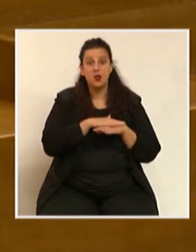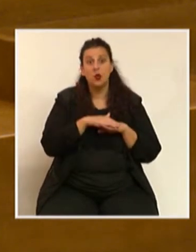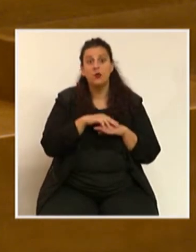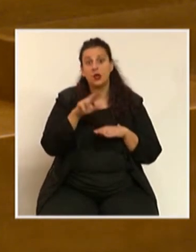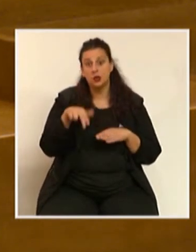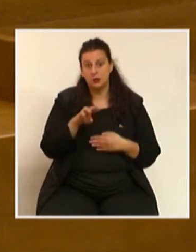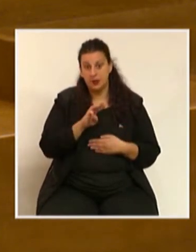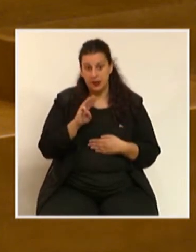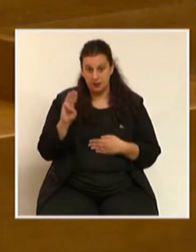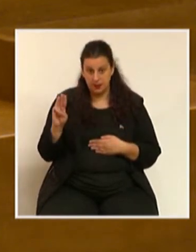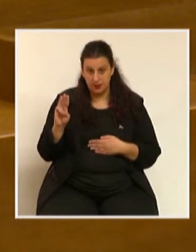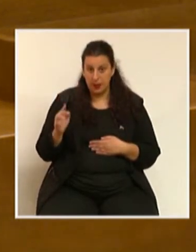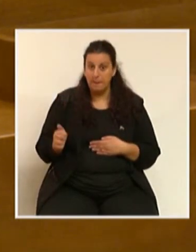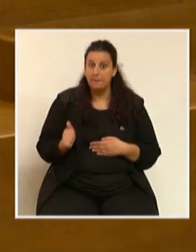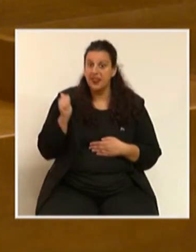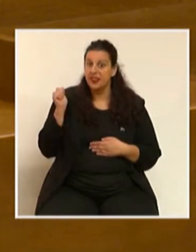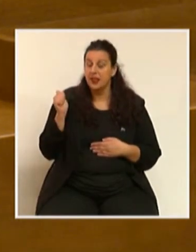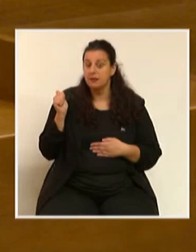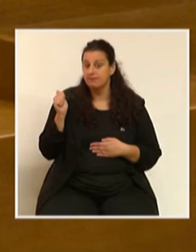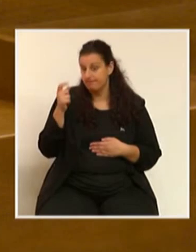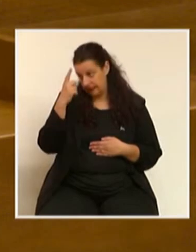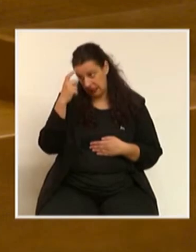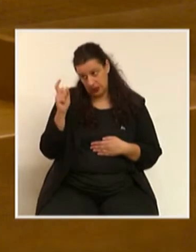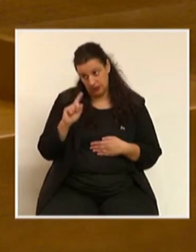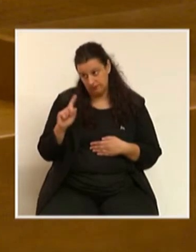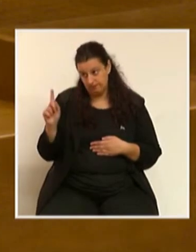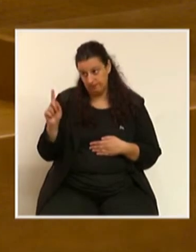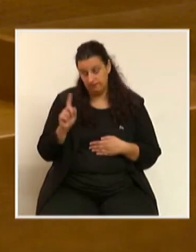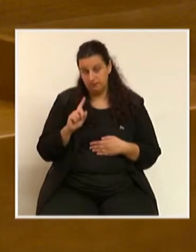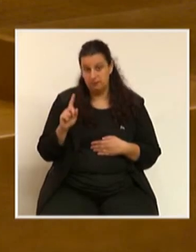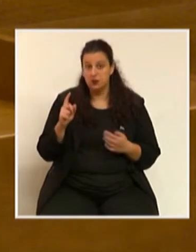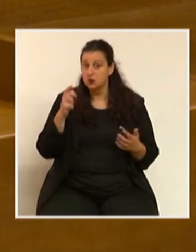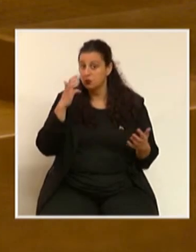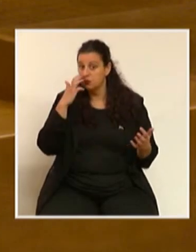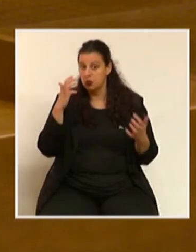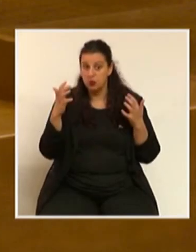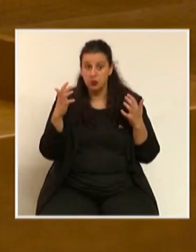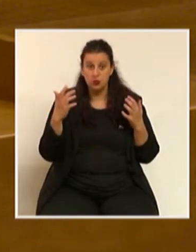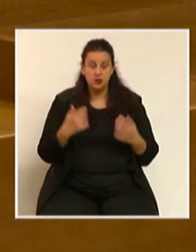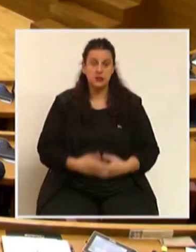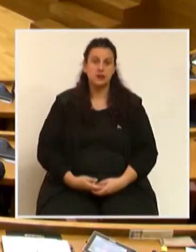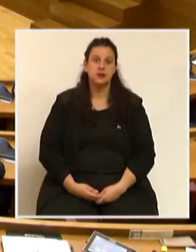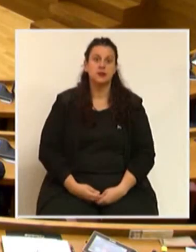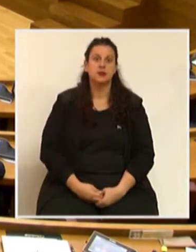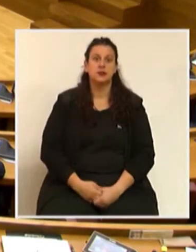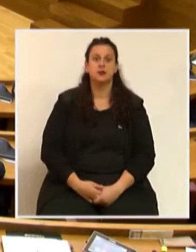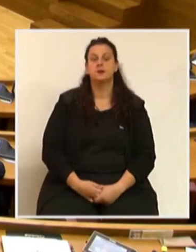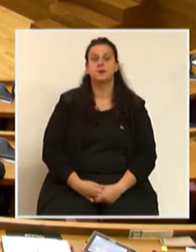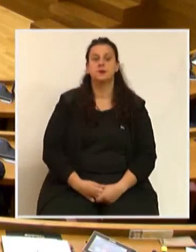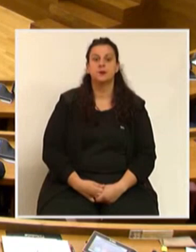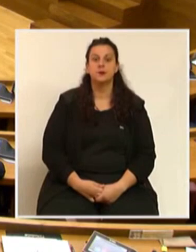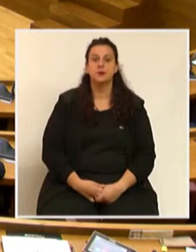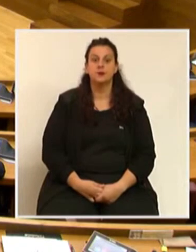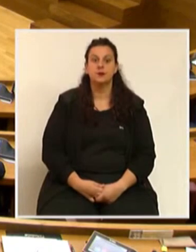de l'agenda valenciana. Què és l'agenda valenciana? L'aigua, les infraestructures, l'infrafinançament, el port de València. Al final el que tenim aquí